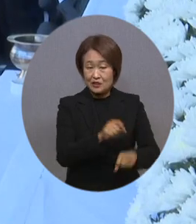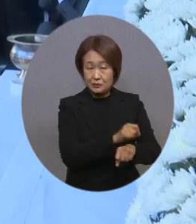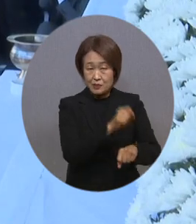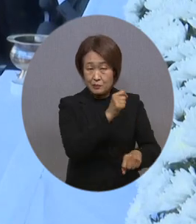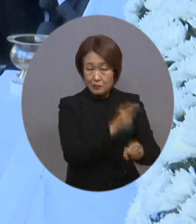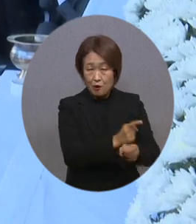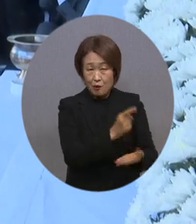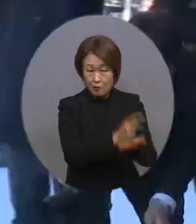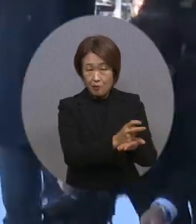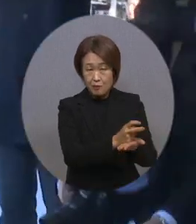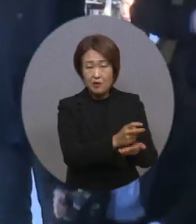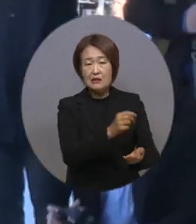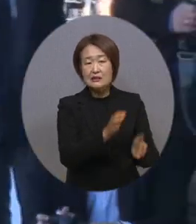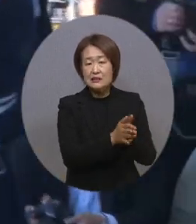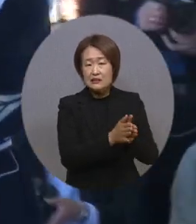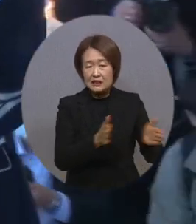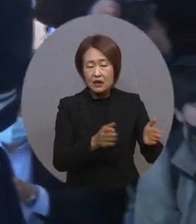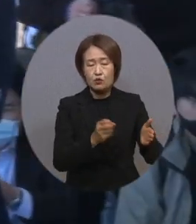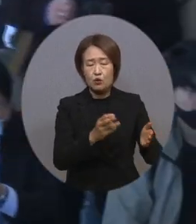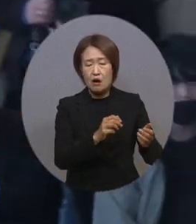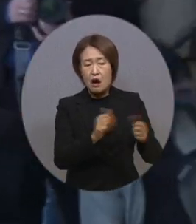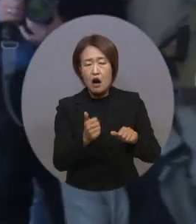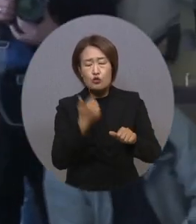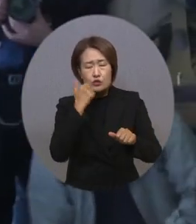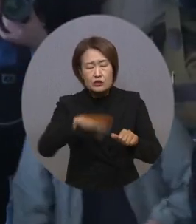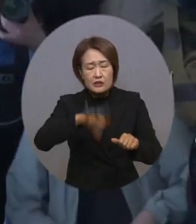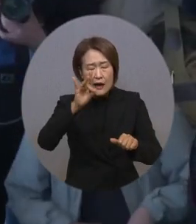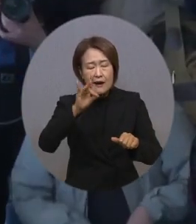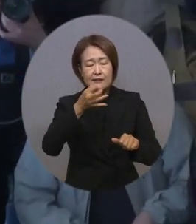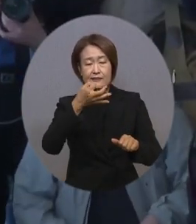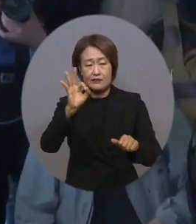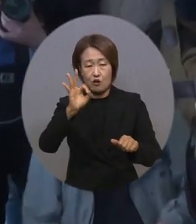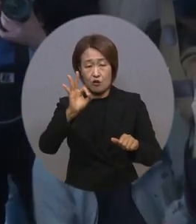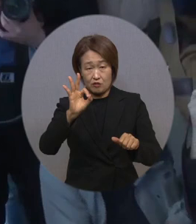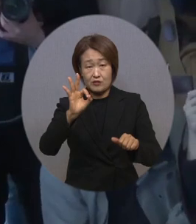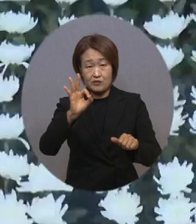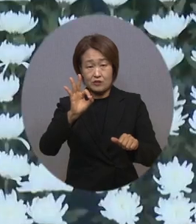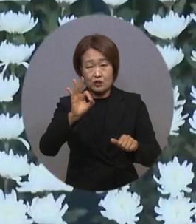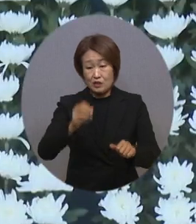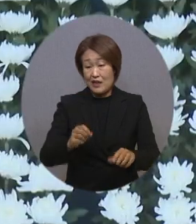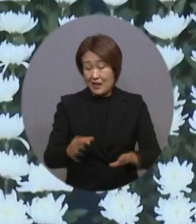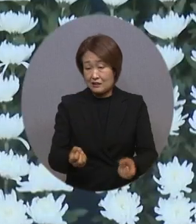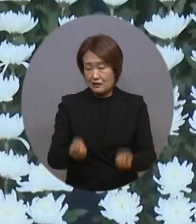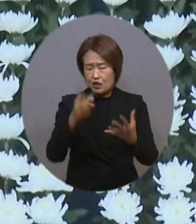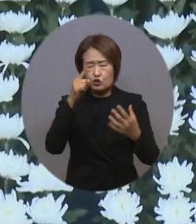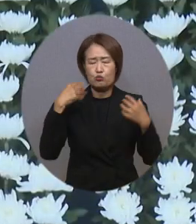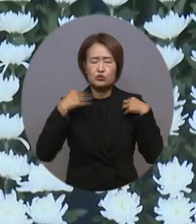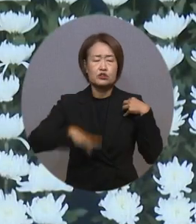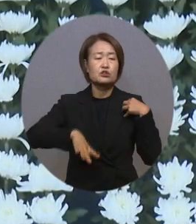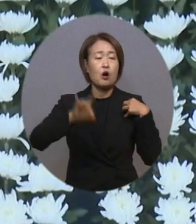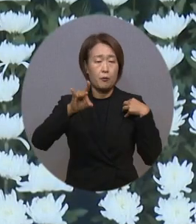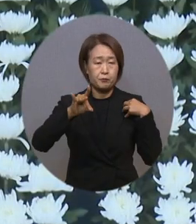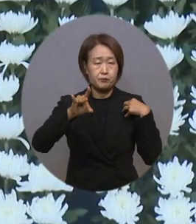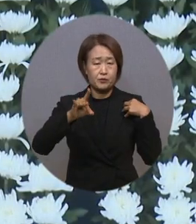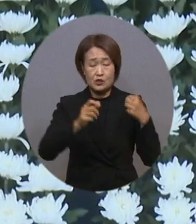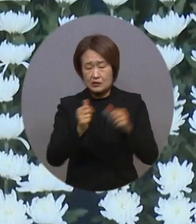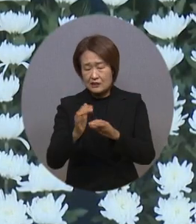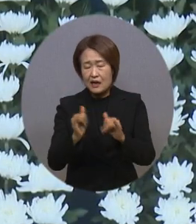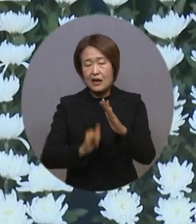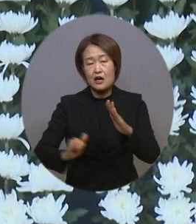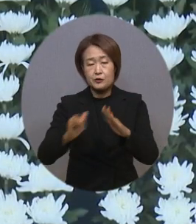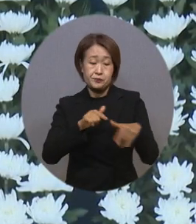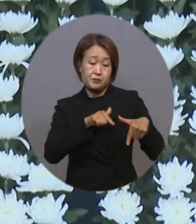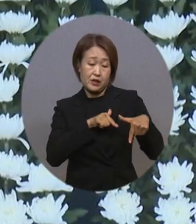시행과 첫 희생자 결정에 이어 처음으로 정부 주최로 열린 추념식이라 희생자, 유족의